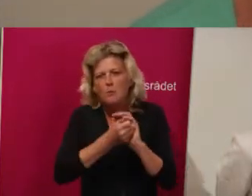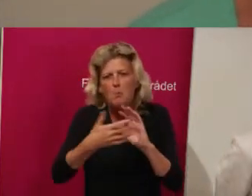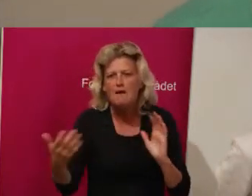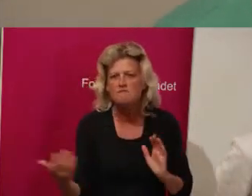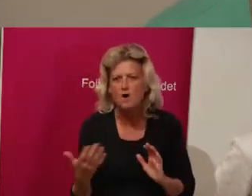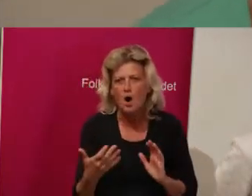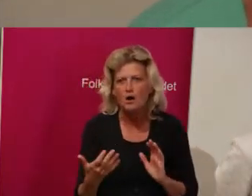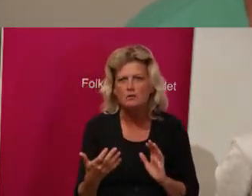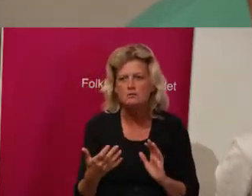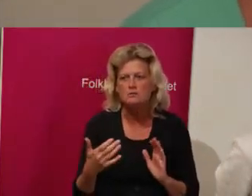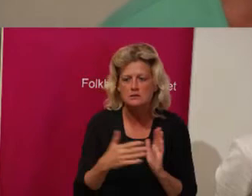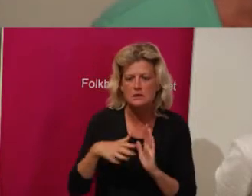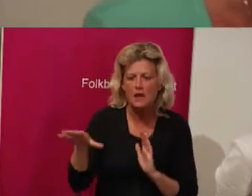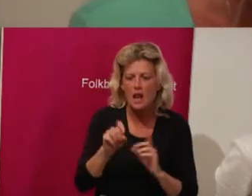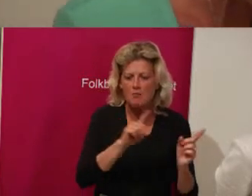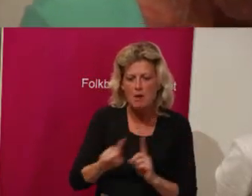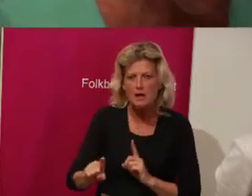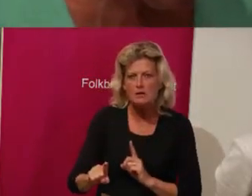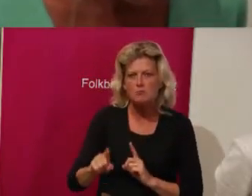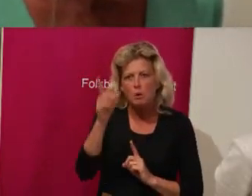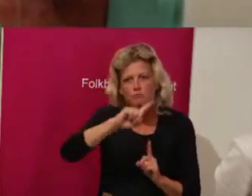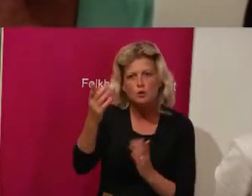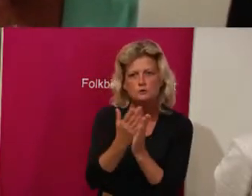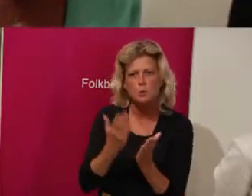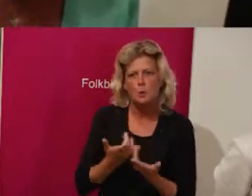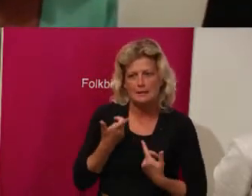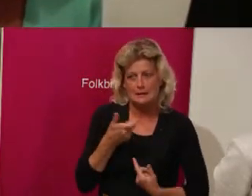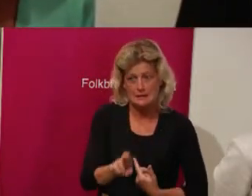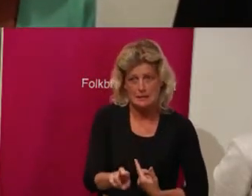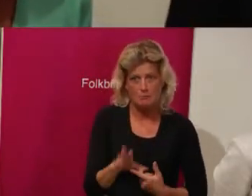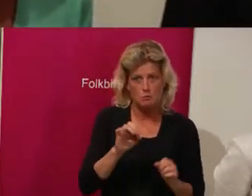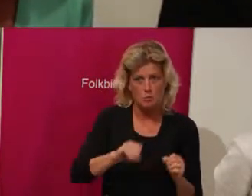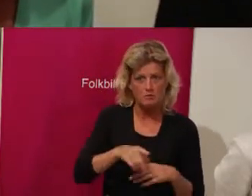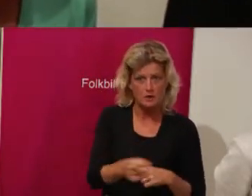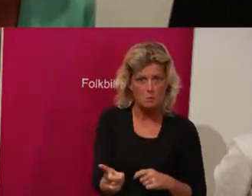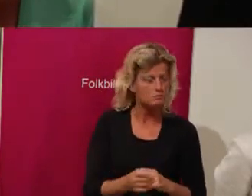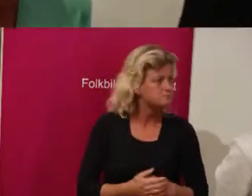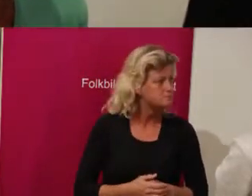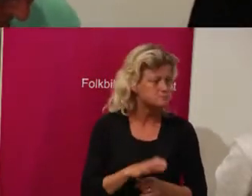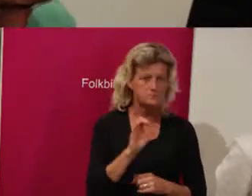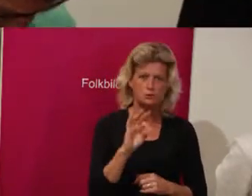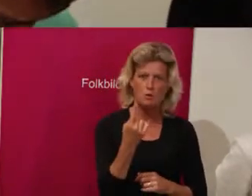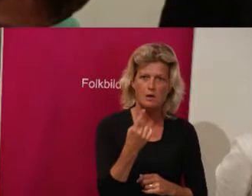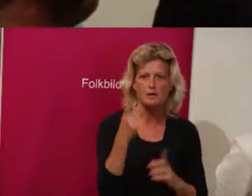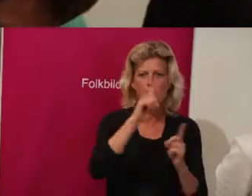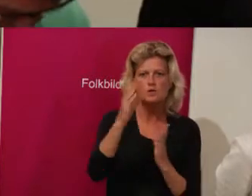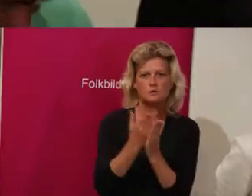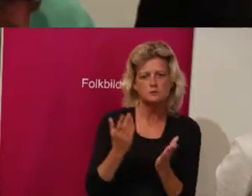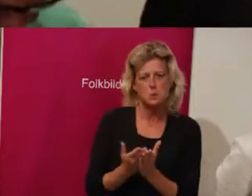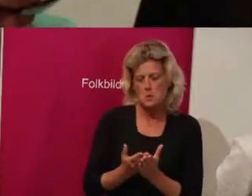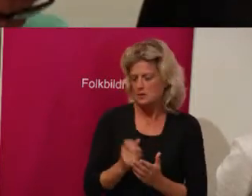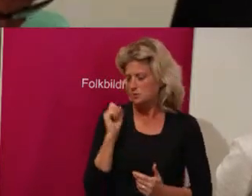konsekvenser nere på golvet i folkhögskolorna mot den här utvecklingen? Ja, i folkhögskolan kan jag inte säga så